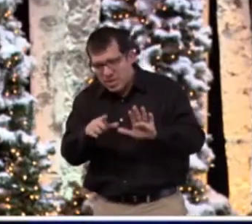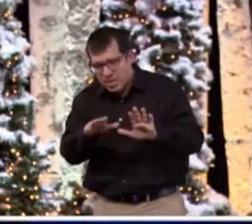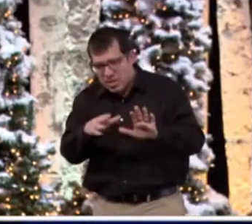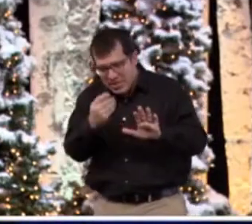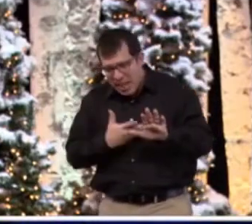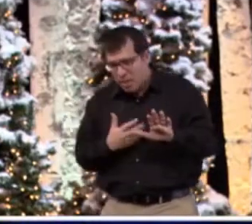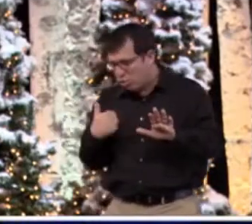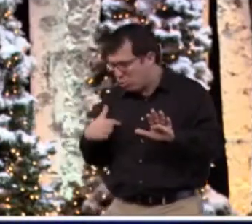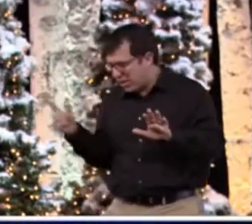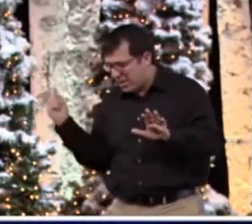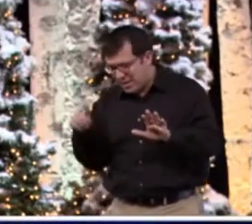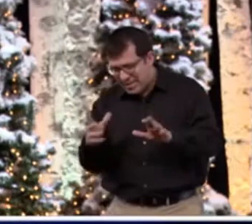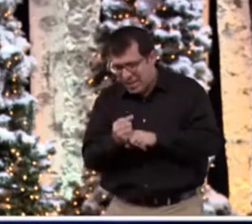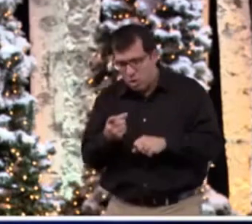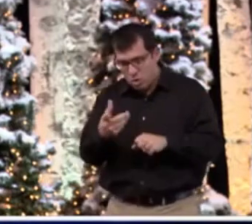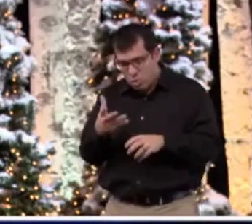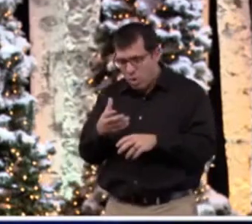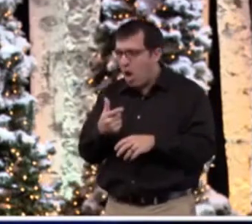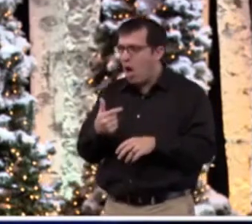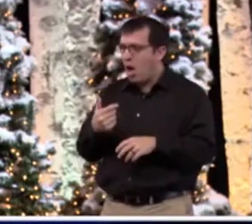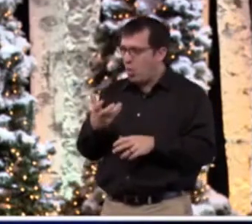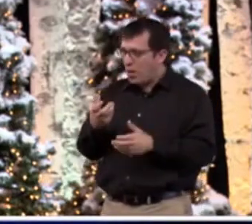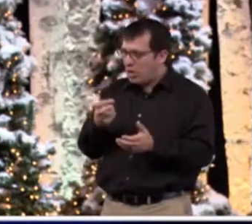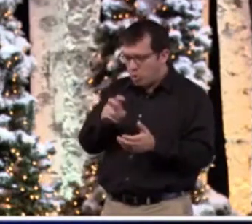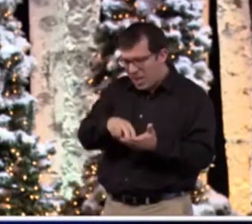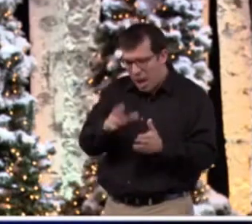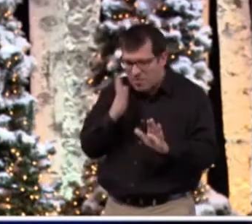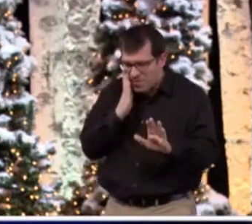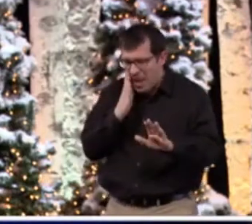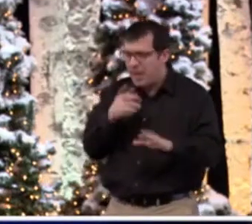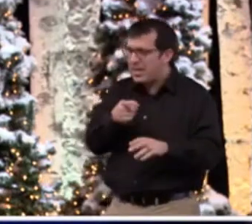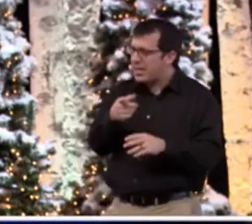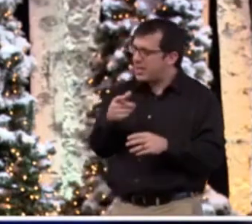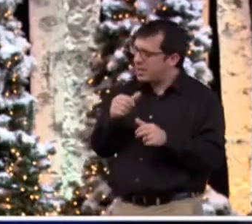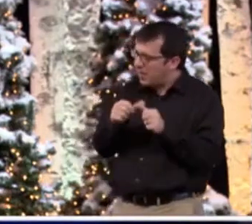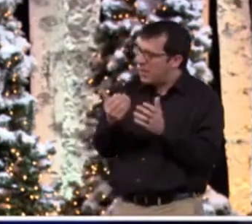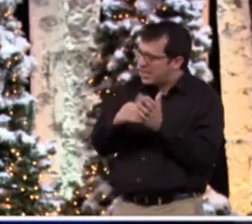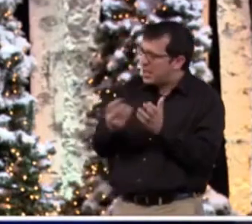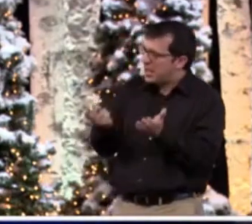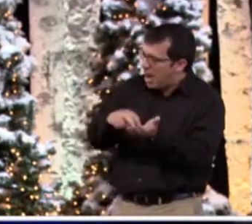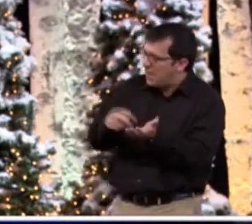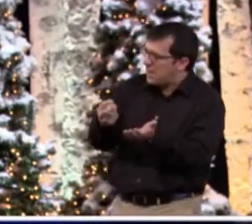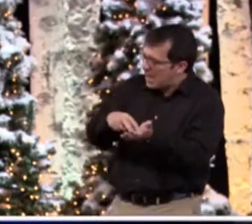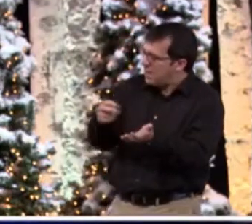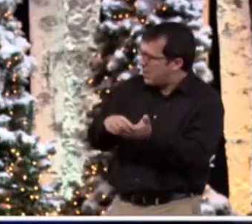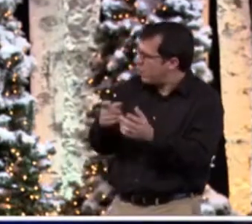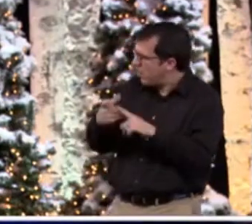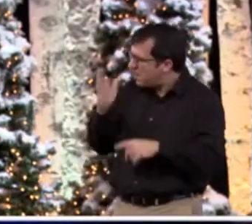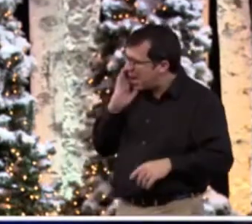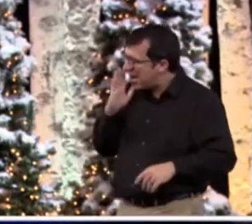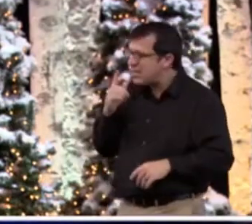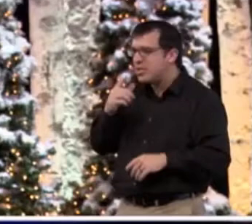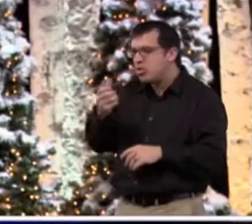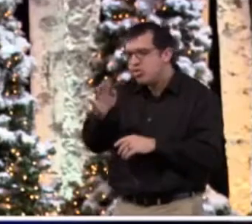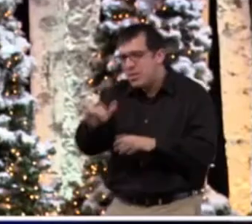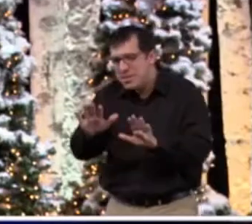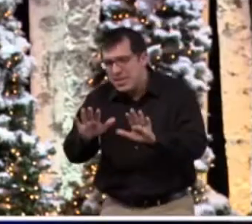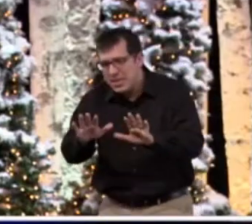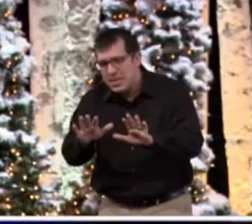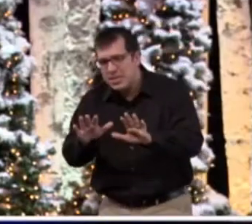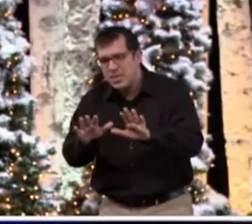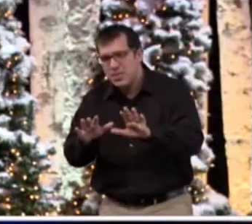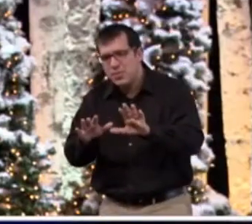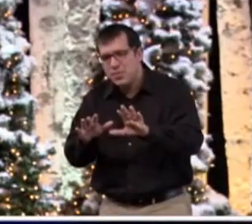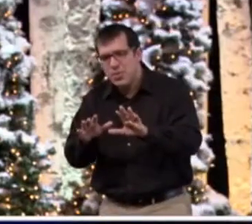ल्याइदिनेछौँ, तपाईँ बिस्तारबाट ओर्लनु पर्दैन। तर उहाँ भने बिस्तारबाट ओर्लने लगातार कोसिस गरिरहनु भयो र उनले भनिन्,